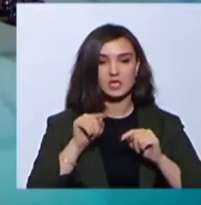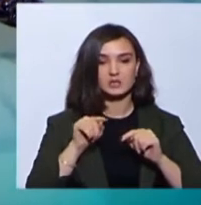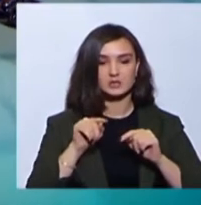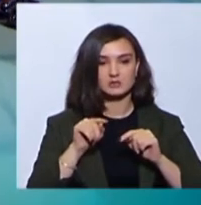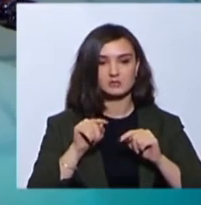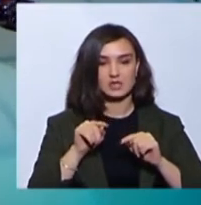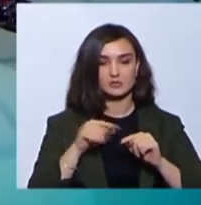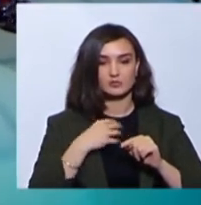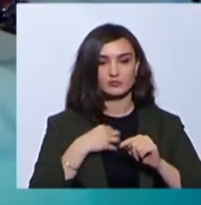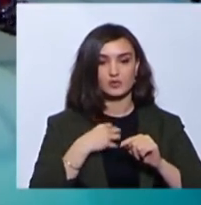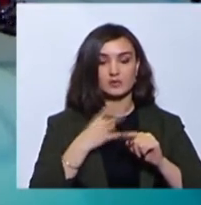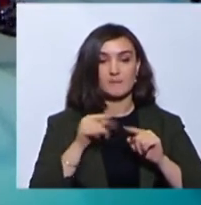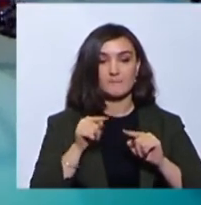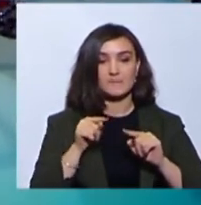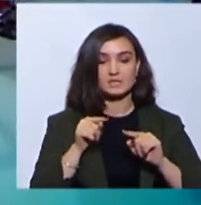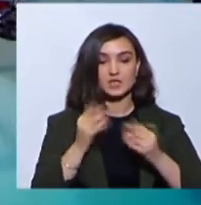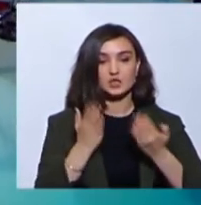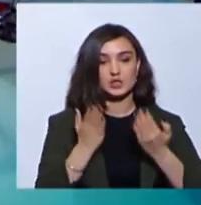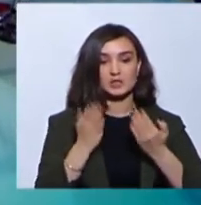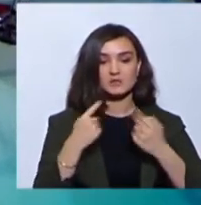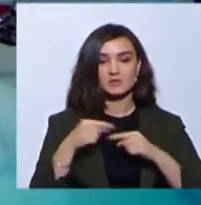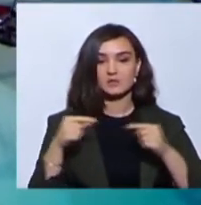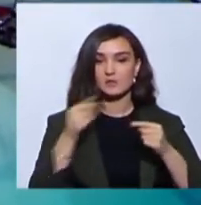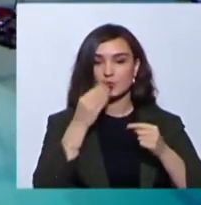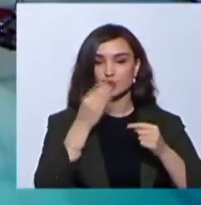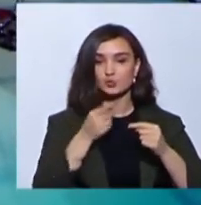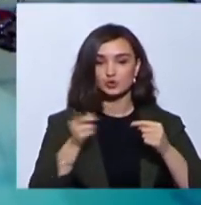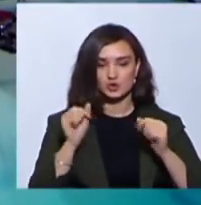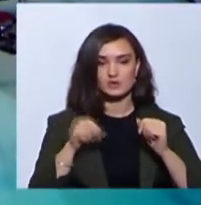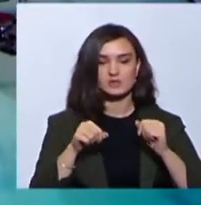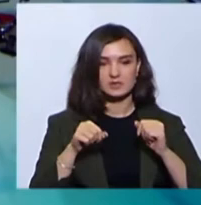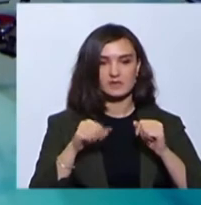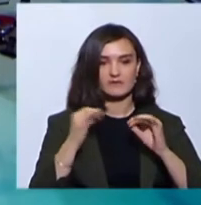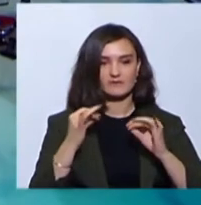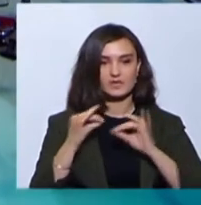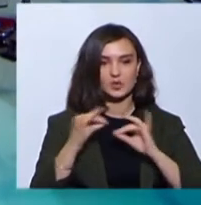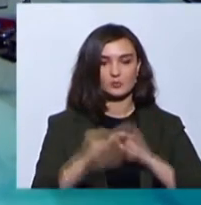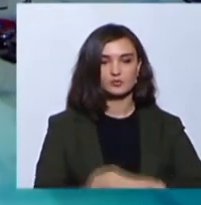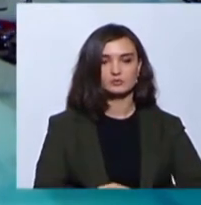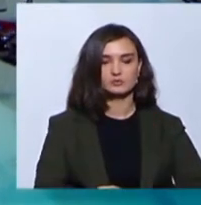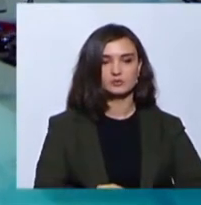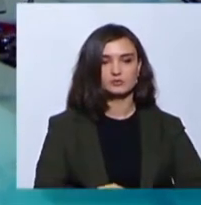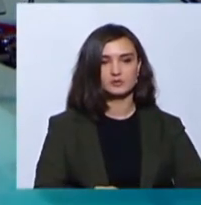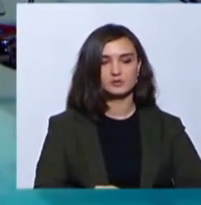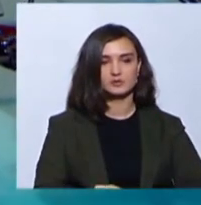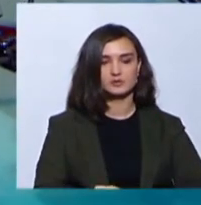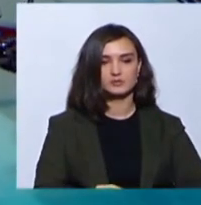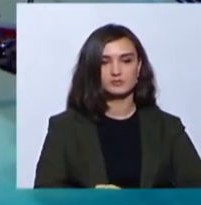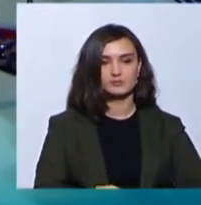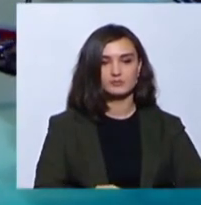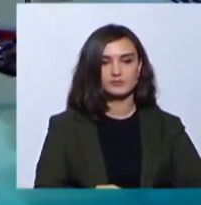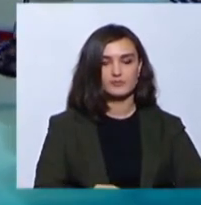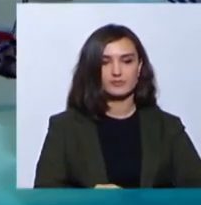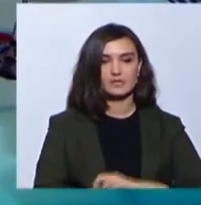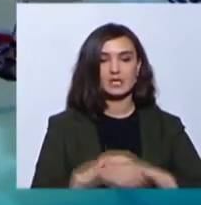გახლავთ ორიენტირი და მასთან შედარებით ყველა სხვა პროდუქტზე შეგვიძლია ვიმსჯელოთ. რაოდენ უცნაურიც არ უნდა იყოს,